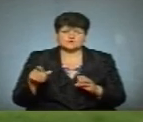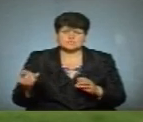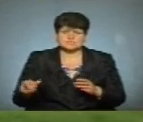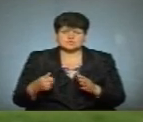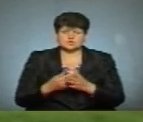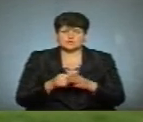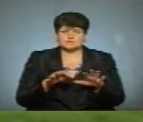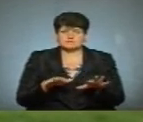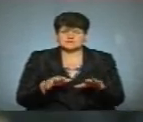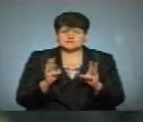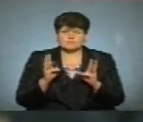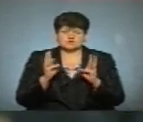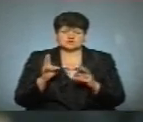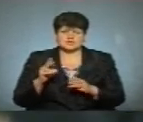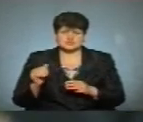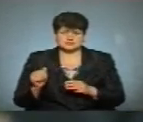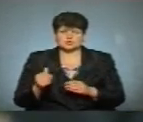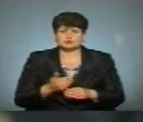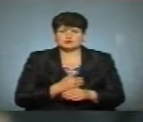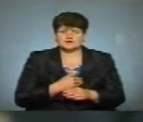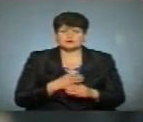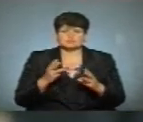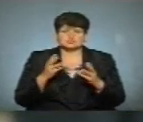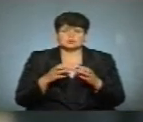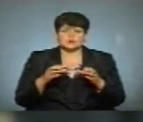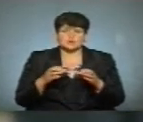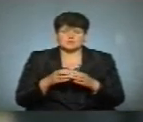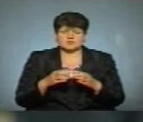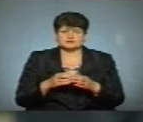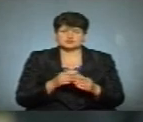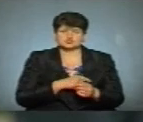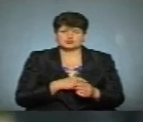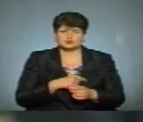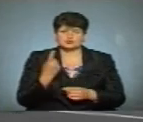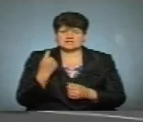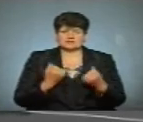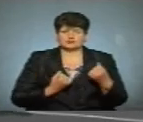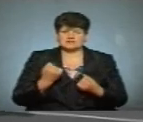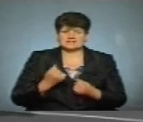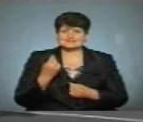місця пожежі. В добровільній пожежній команді чергує один водій і два пожежних.